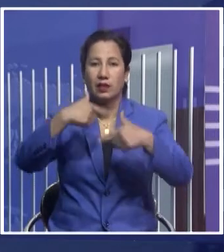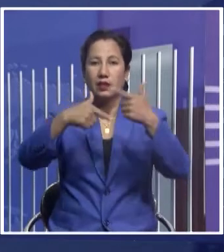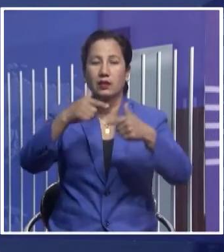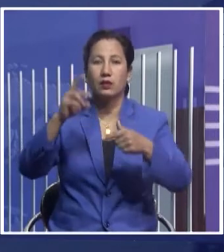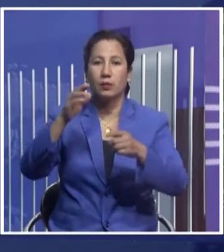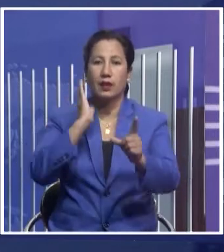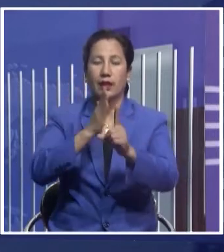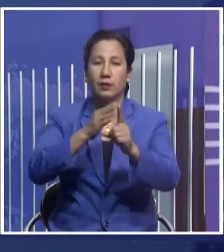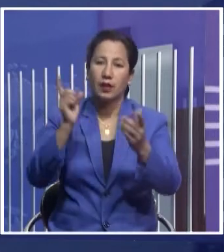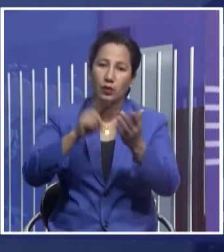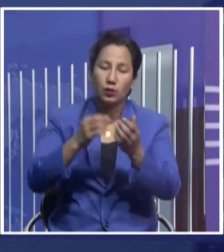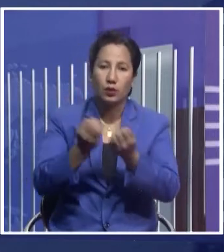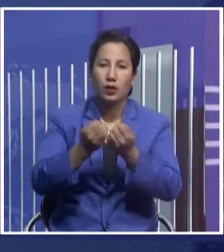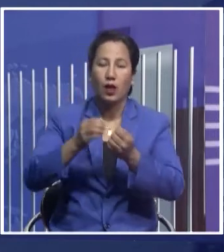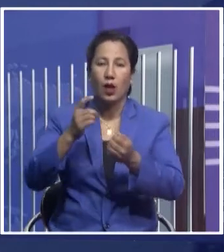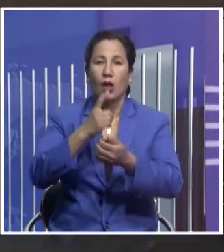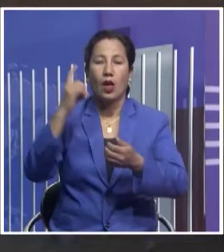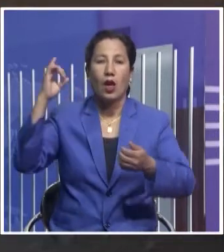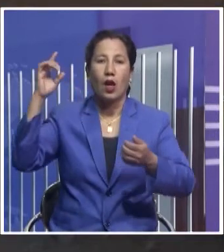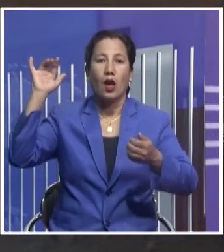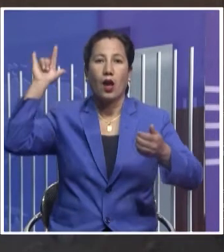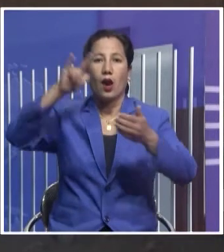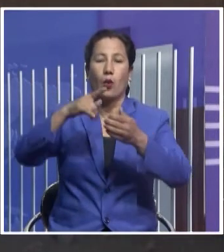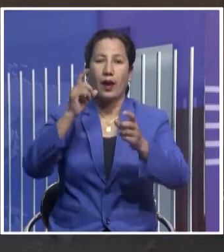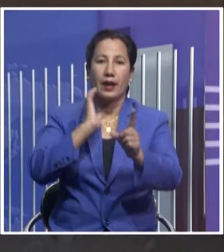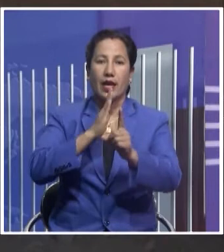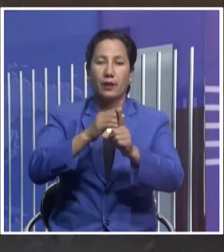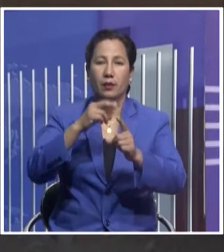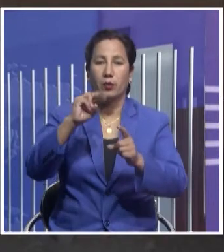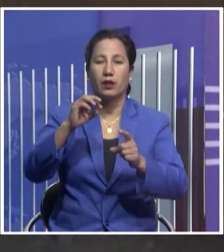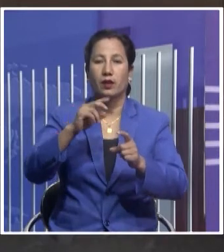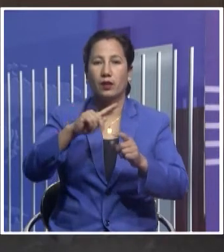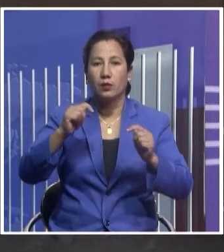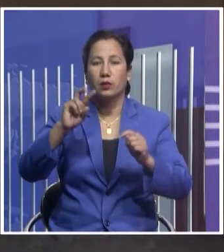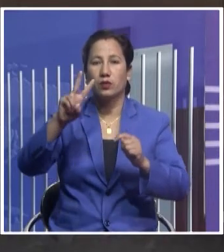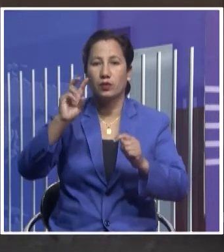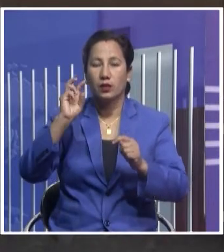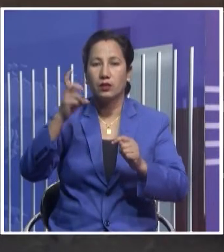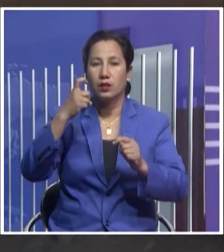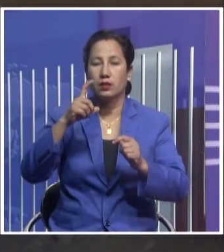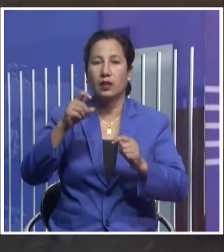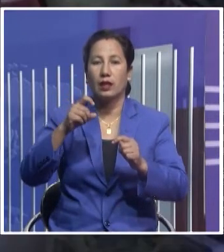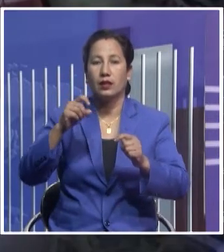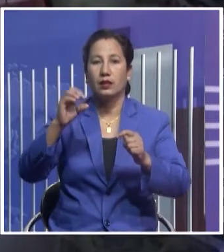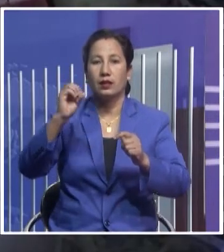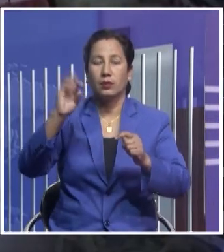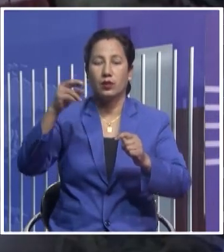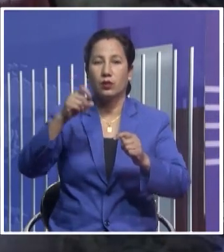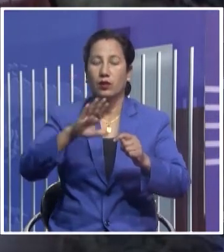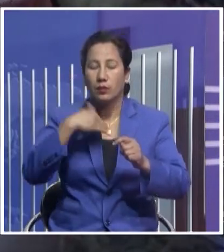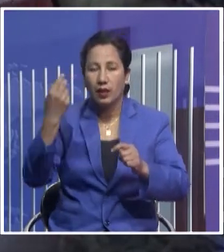कारवाही जारी राखेको छ। हवाई कारवाहीमा परेर कम्तीमा पनि 200 जना हुथी विद्रोहीहरू मारिएको बताइएको